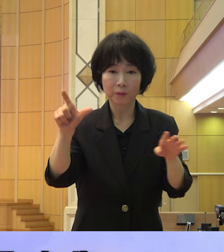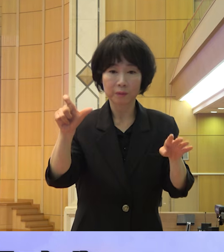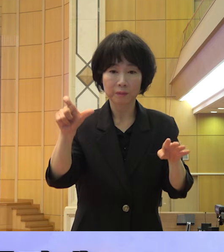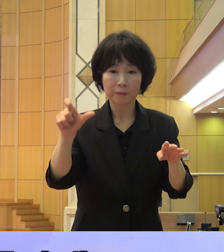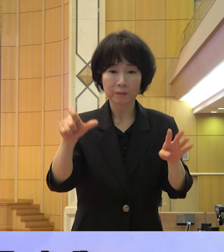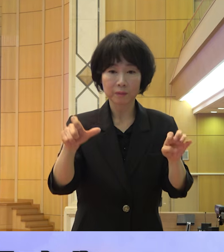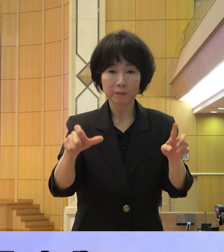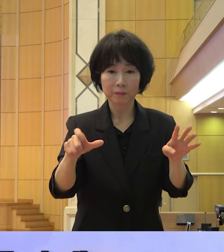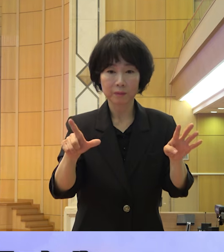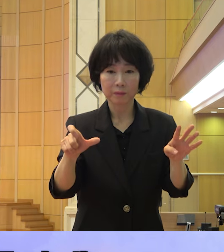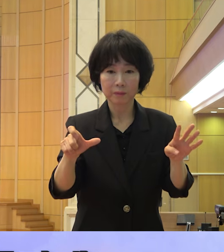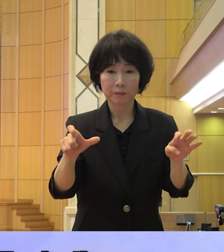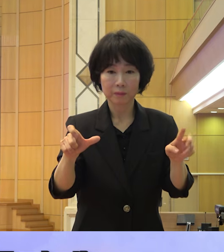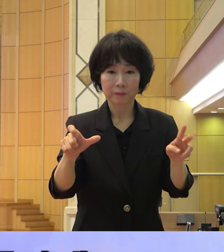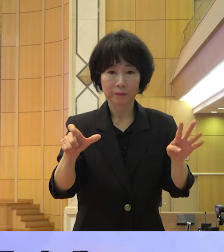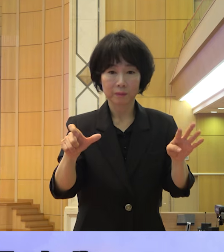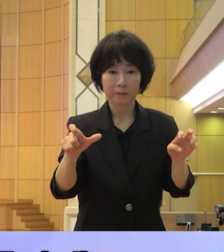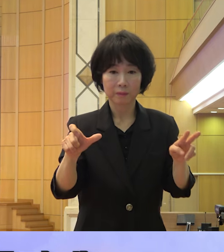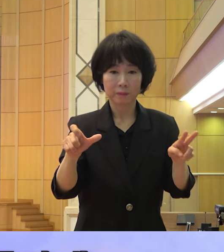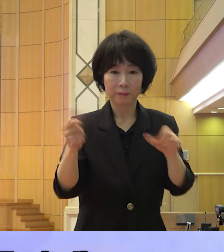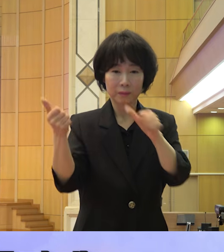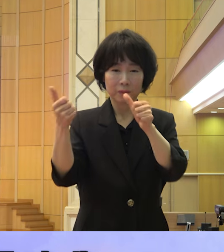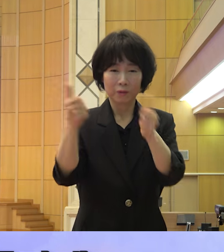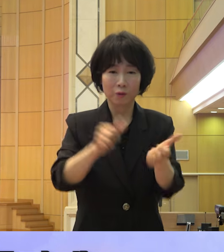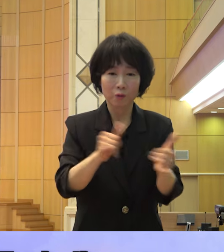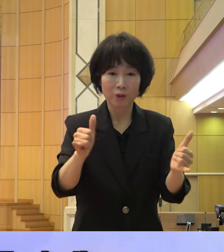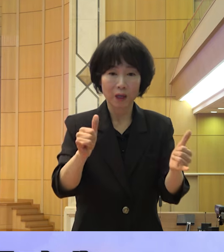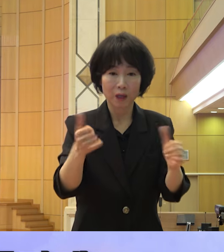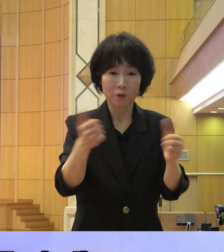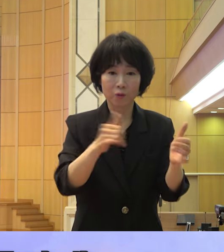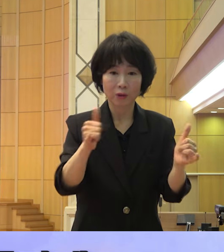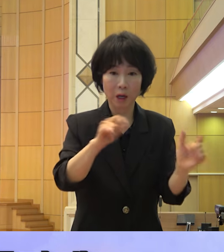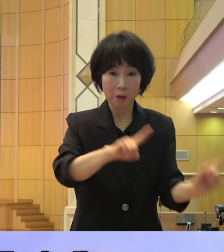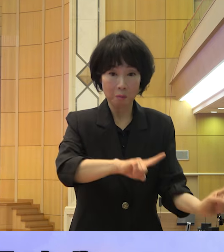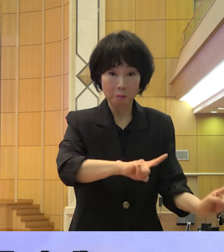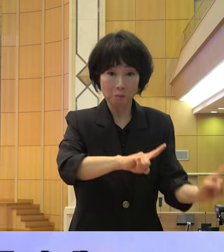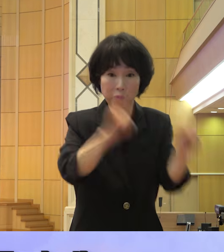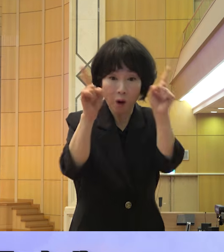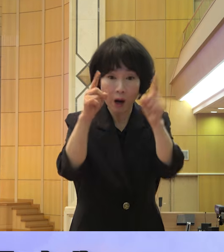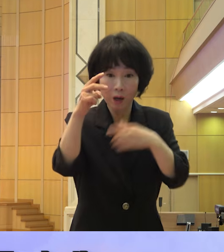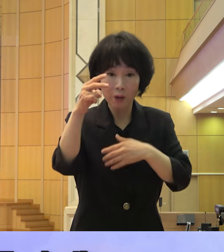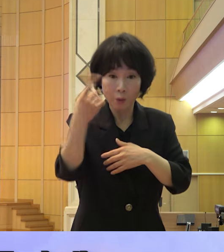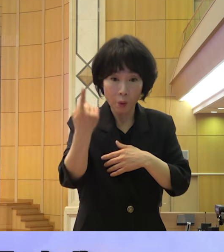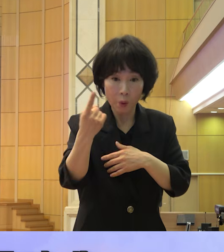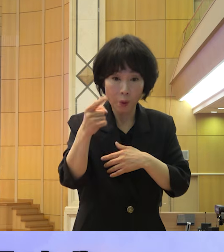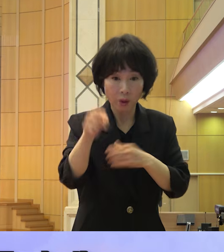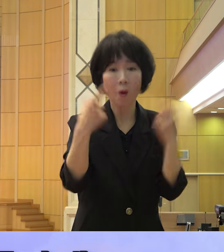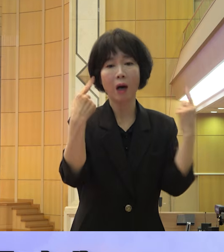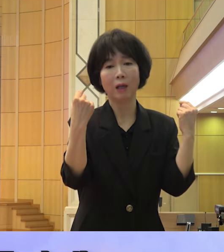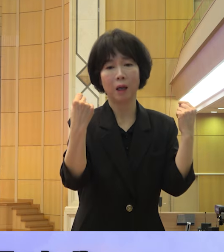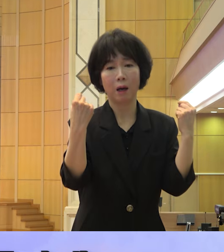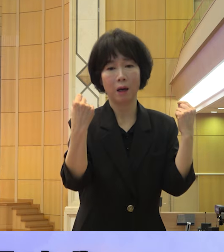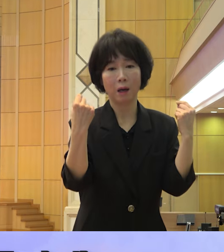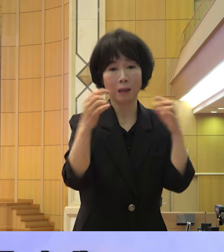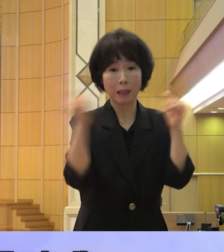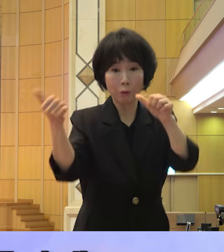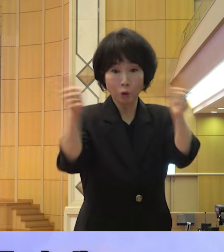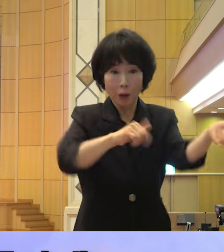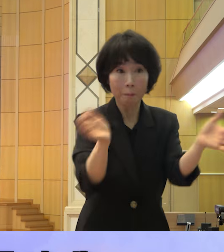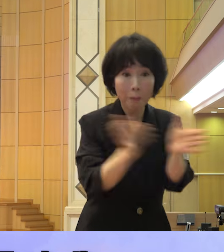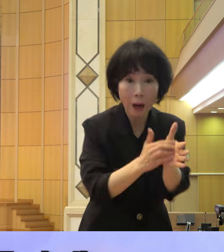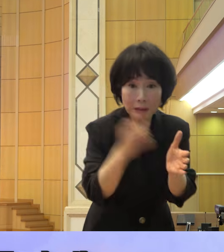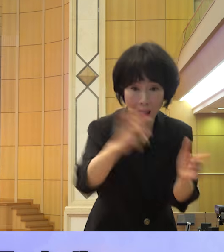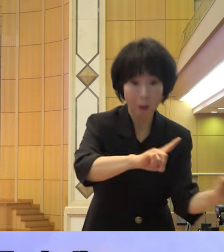고린도전서 15장 40절 보니까 죽은 자의 부활도 그랬어요. 사람이 날 때가 있으면 죽을 때가 있다고 했는데, 죽고 나면